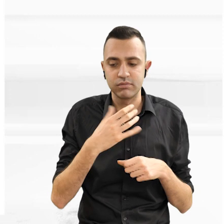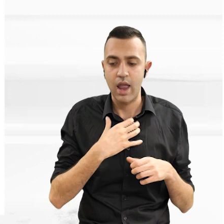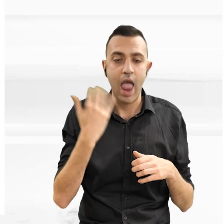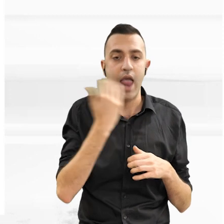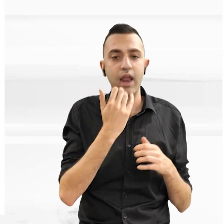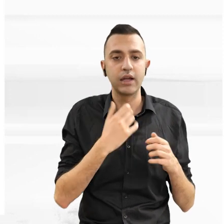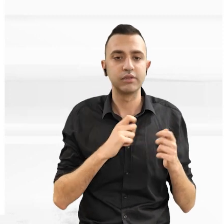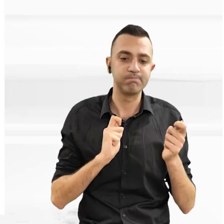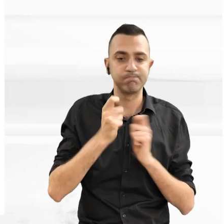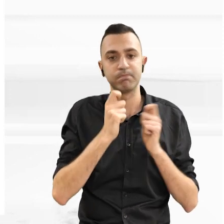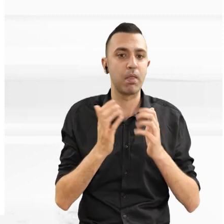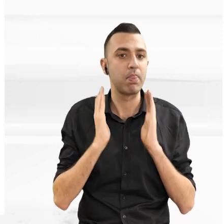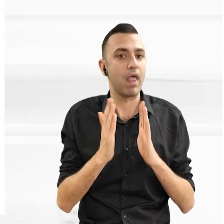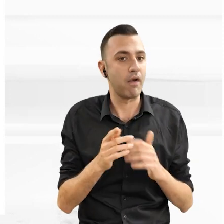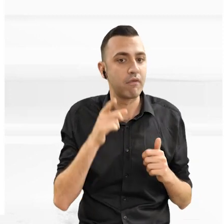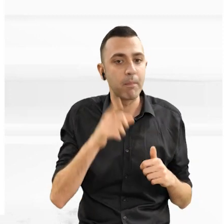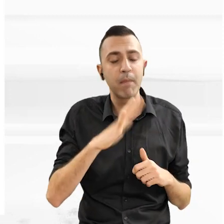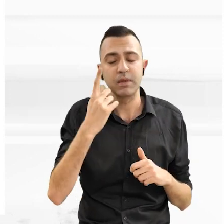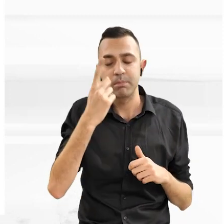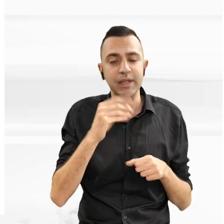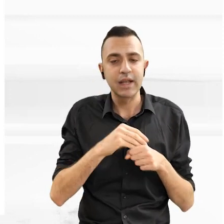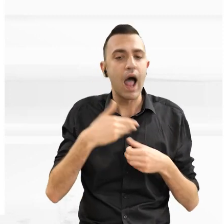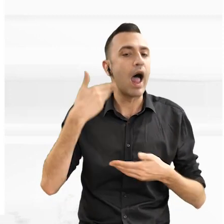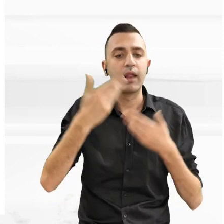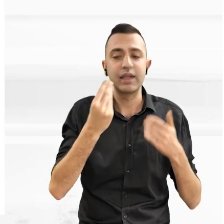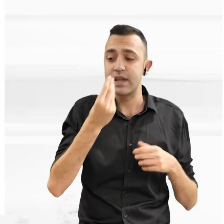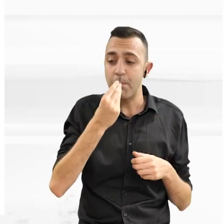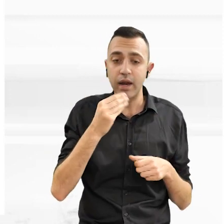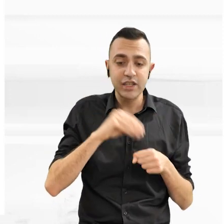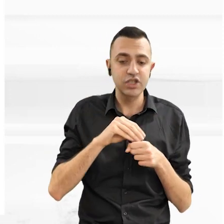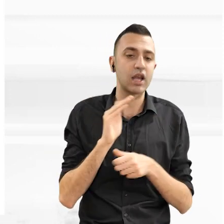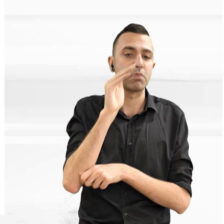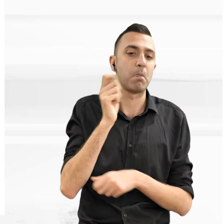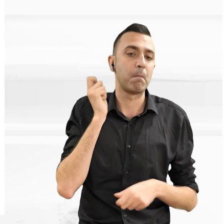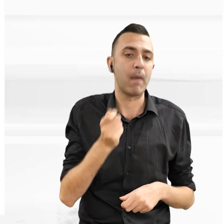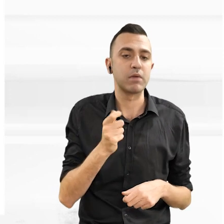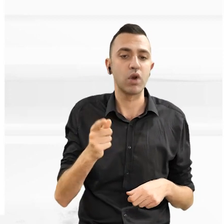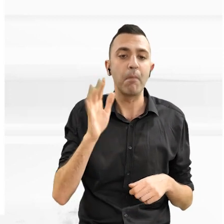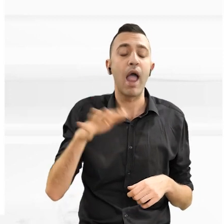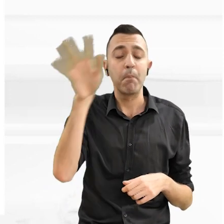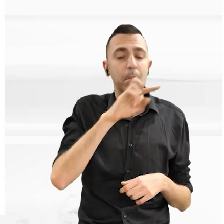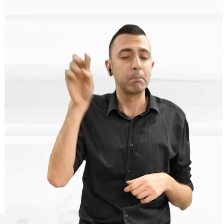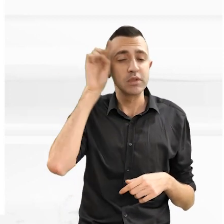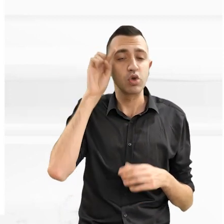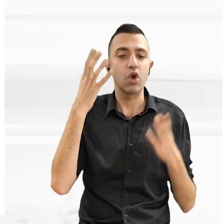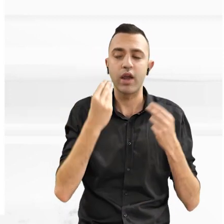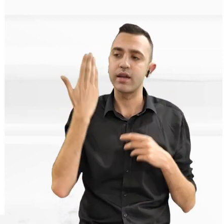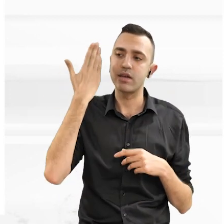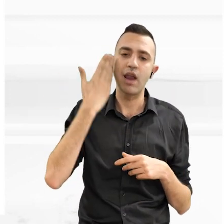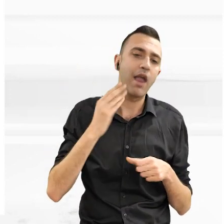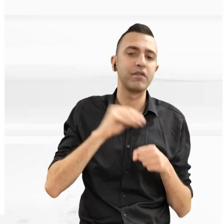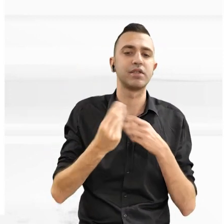düzeyde üretmeye çalışıyor Başka bir ifade ile yaşamak için yemeği istiyorken insanlar beslenme kavramının psikolojik ve keyfi